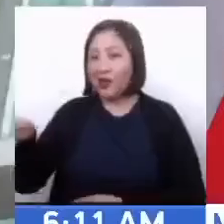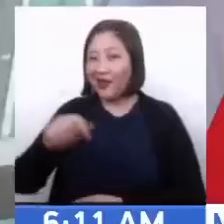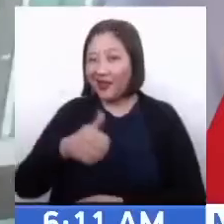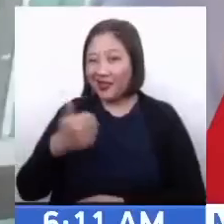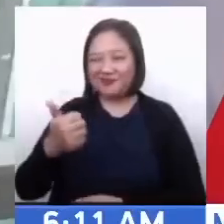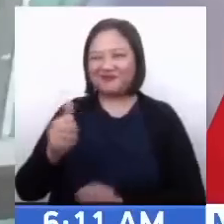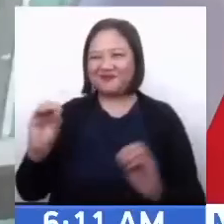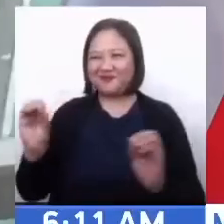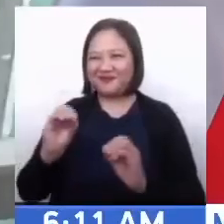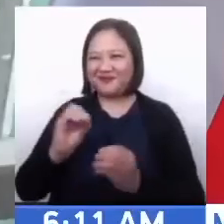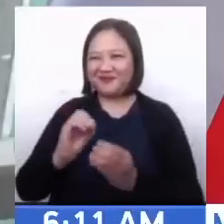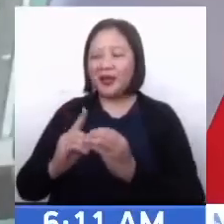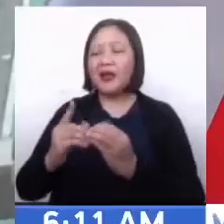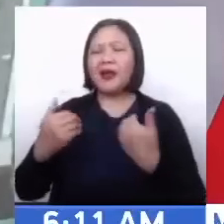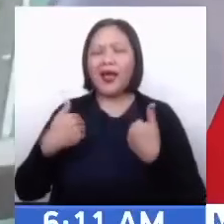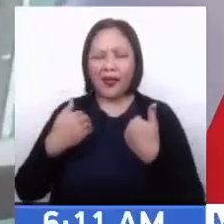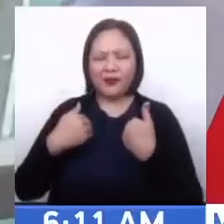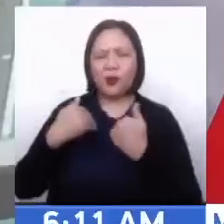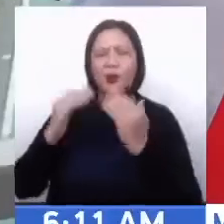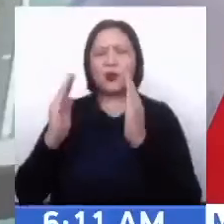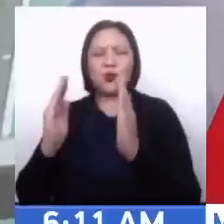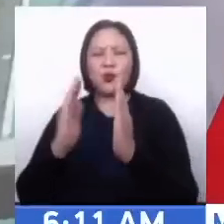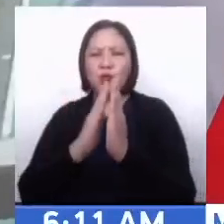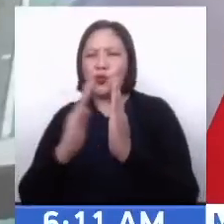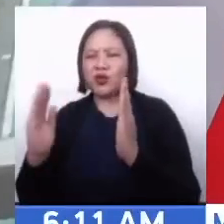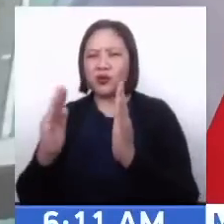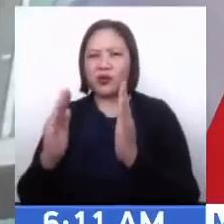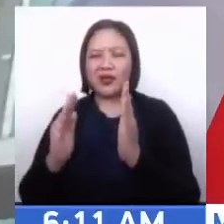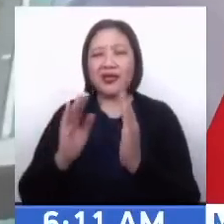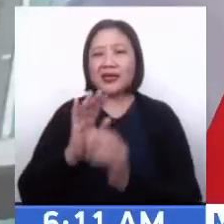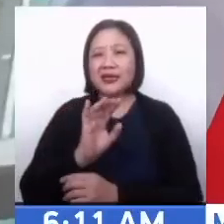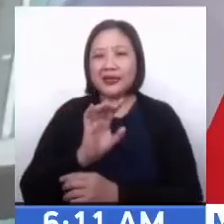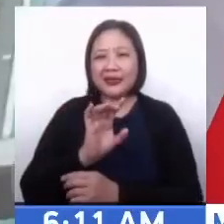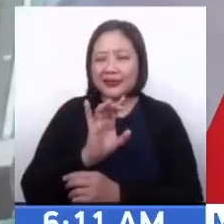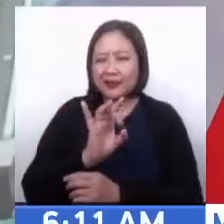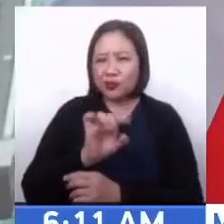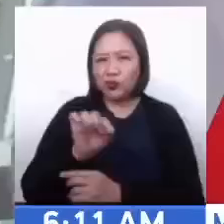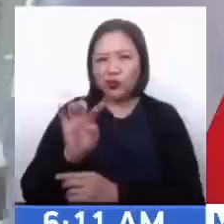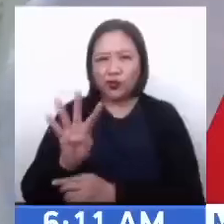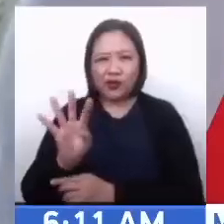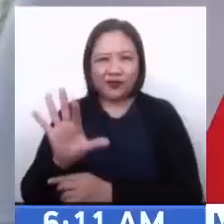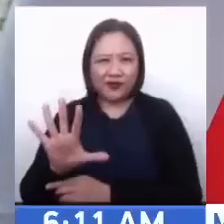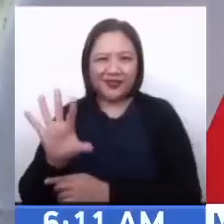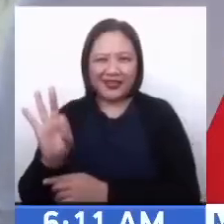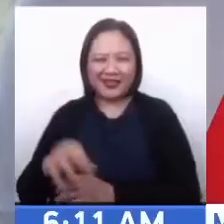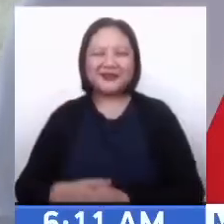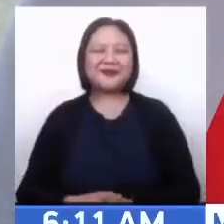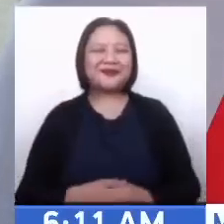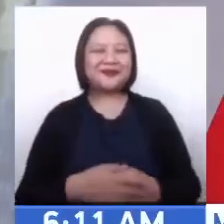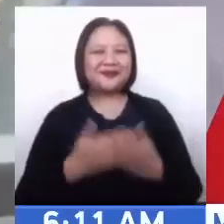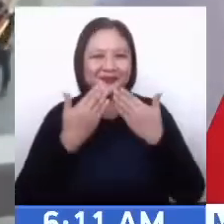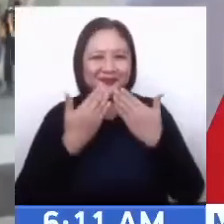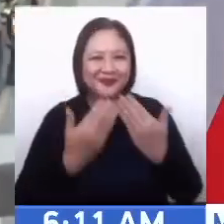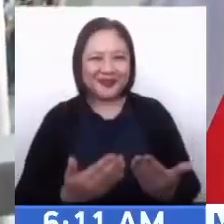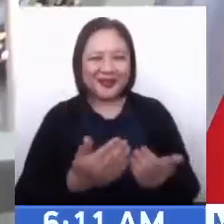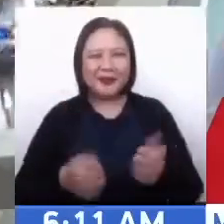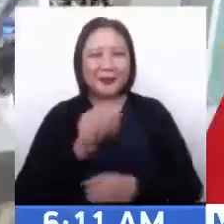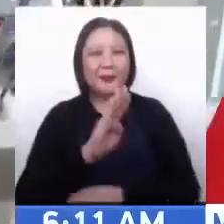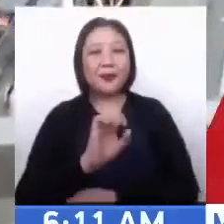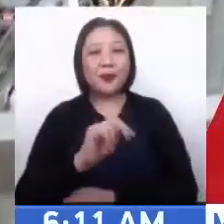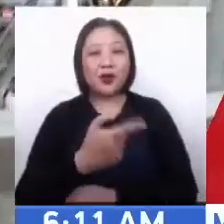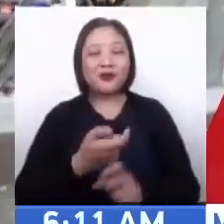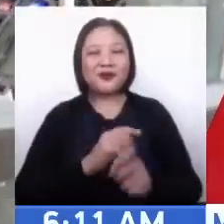tayo, Kodis. Okay. 10 o'clock up to 4:59. Alright, maraming salamat, Colonel Bong Nebrija ng MMDA. Narinig po